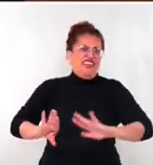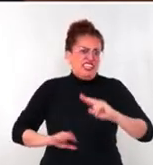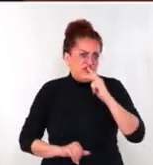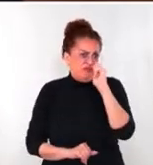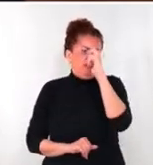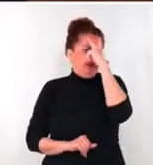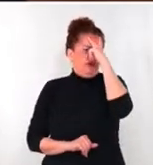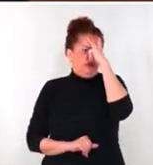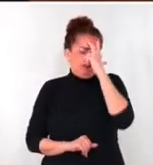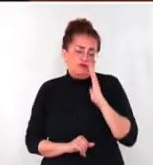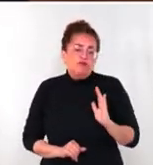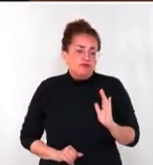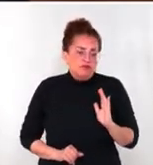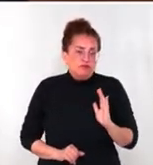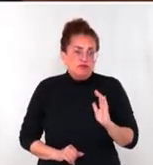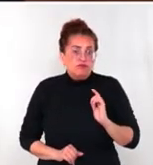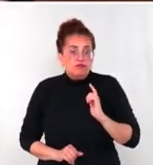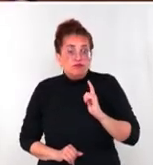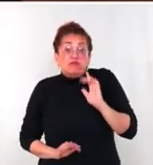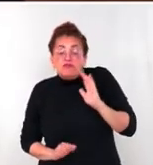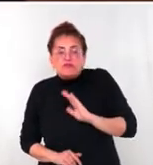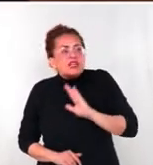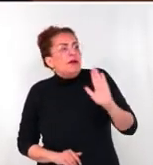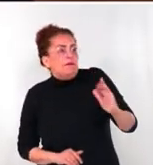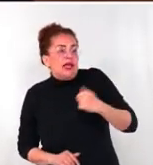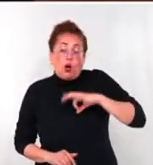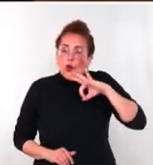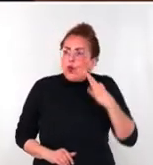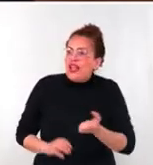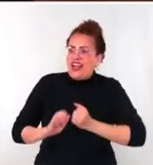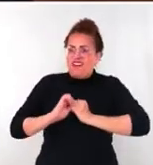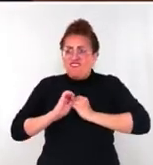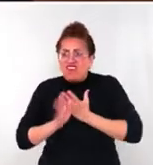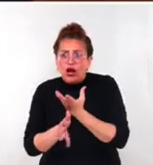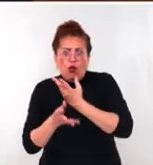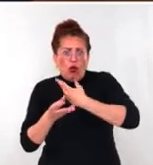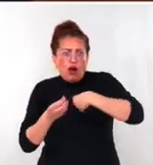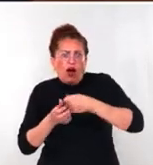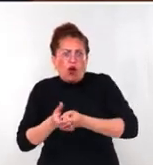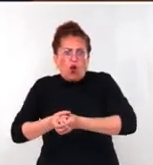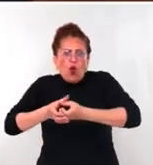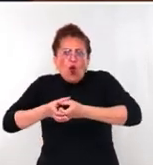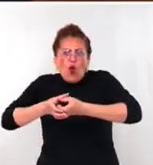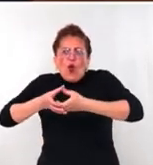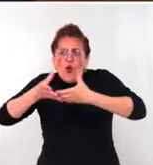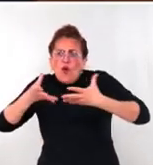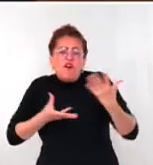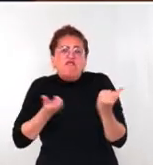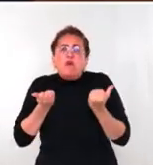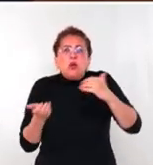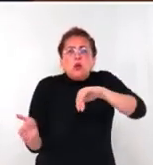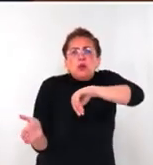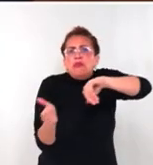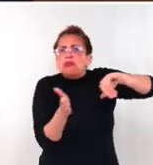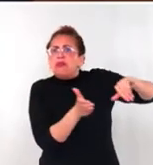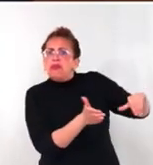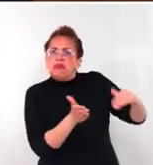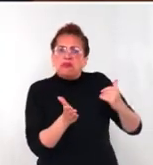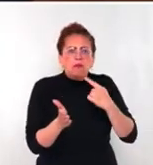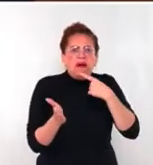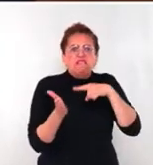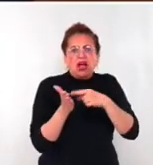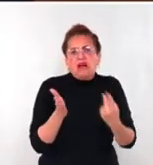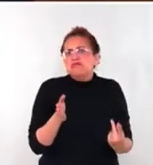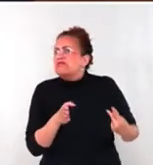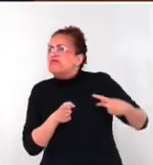on se congratule sur le vélo qui augmente, nos concitoyens qui quittent leur voiture pour enfourcher leur vélo,